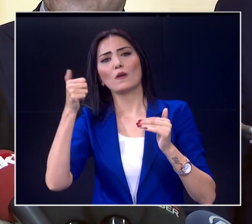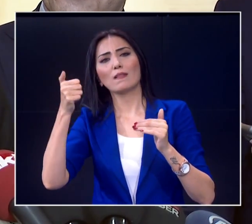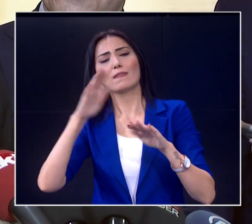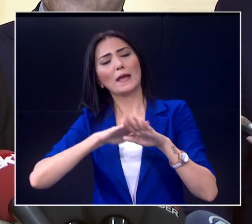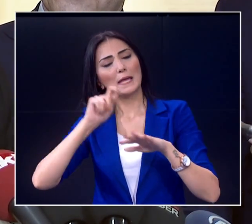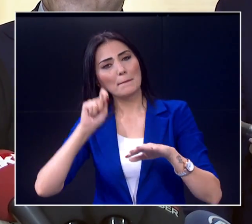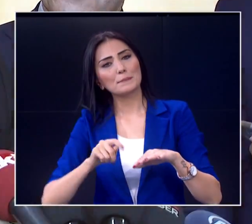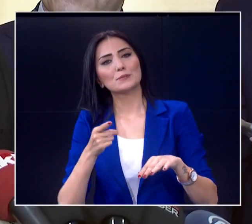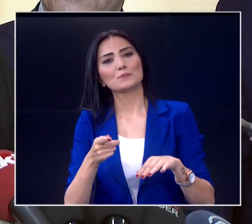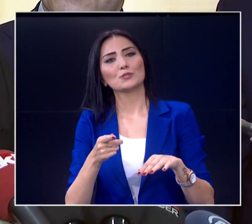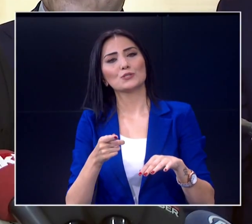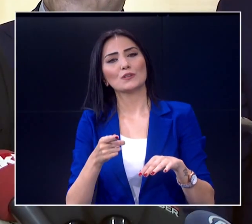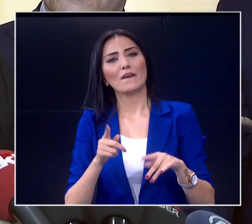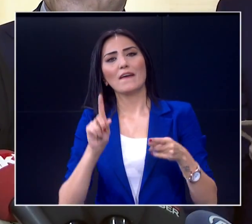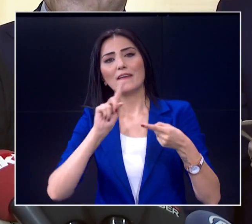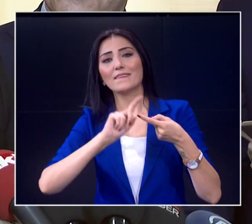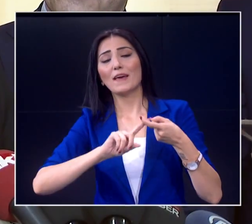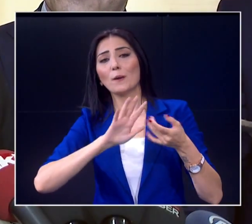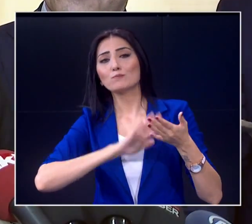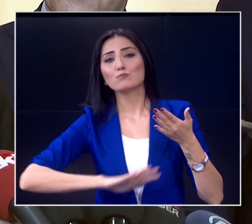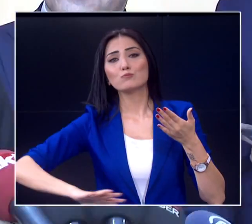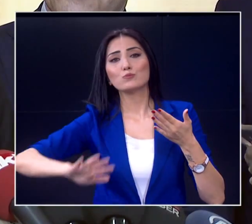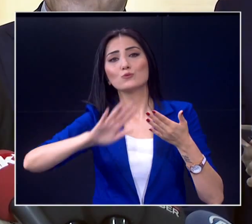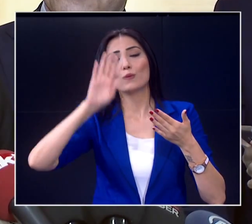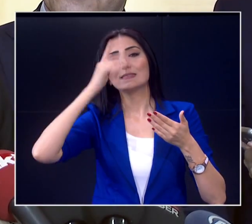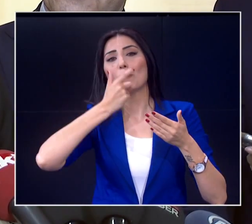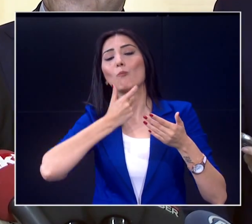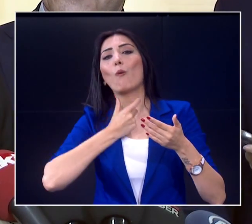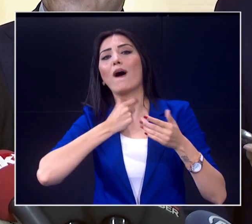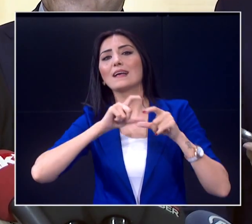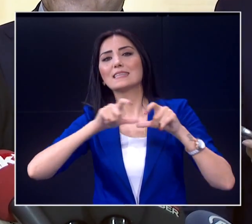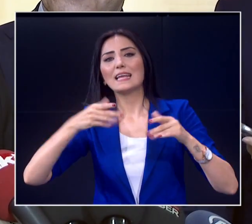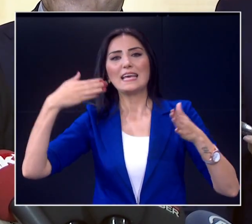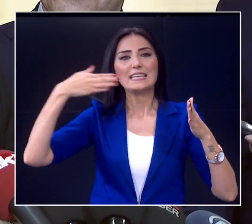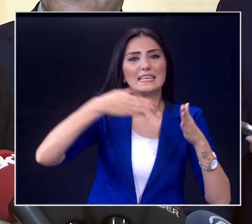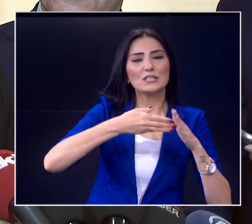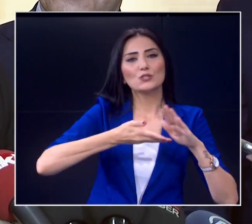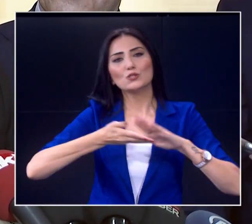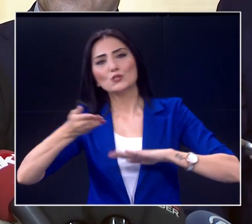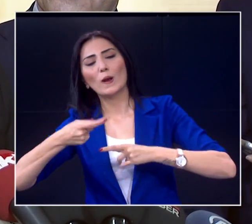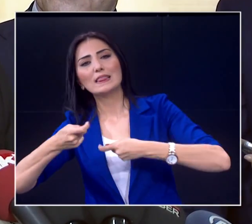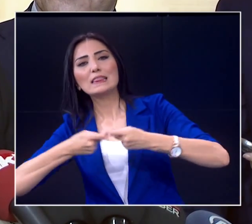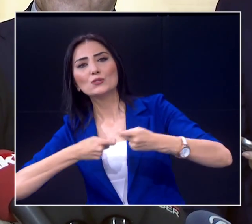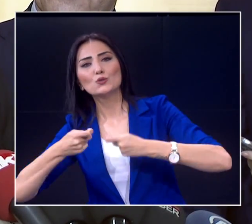yapılmış ve bütün boğazlardaki giriş çıkışları, ticari